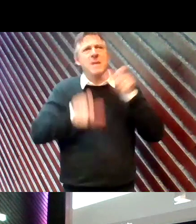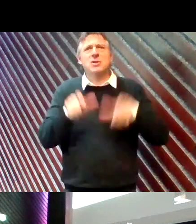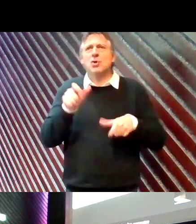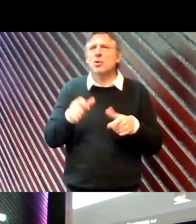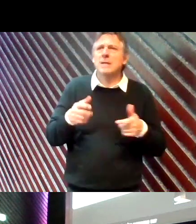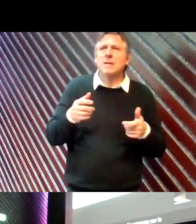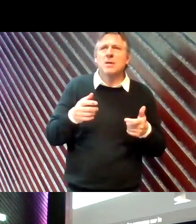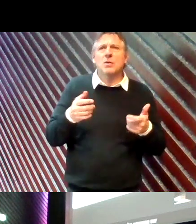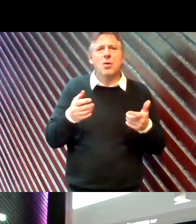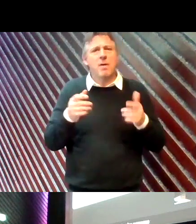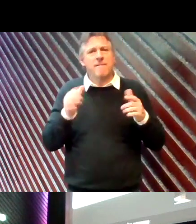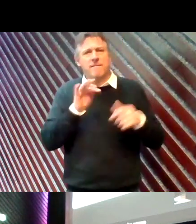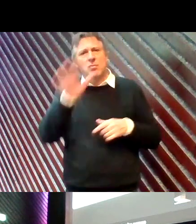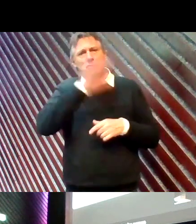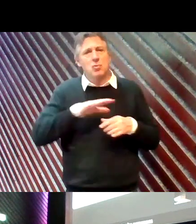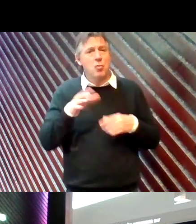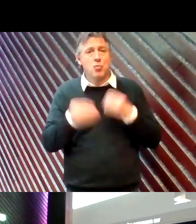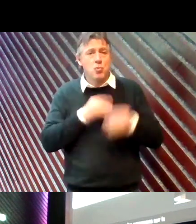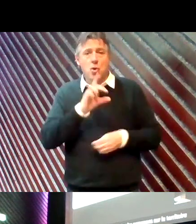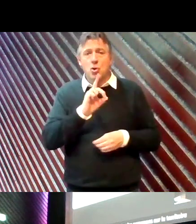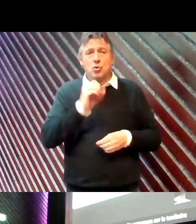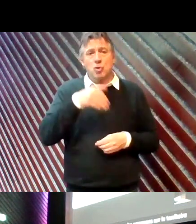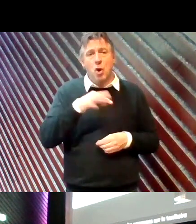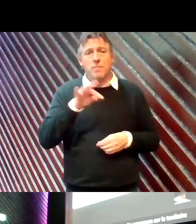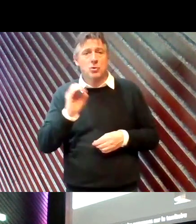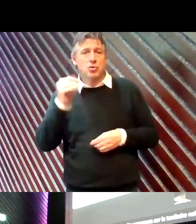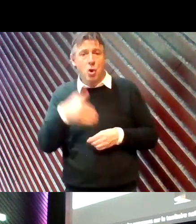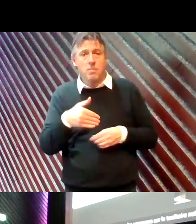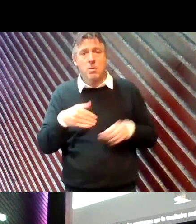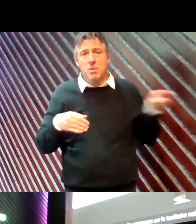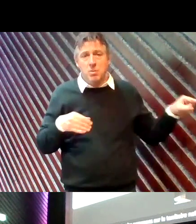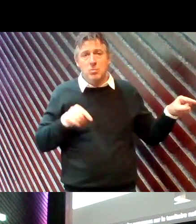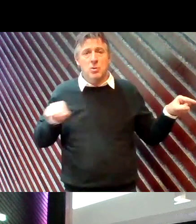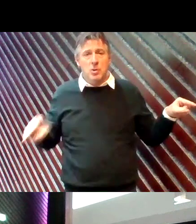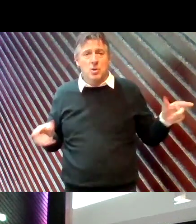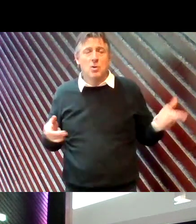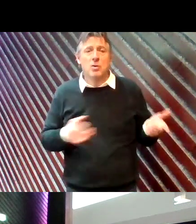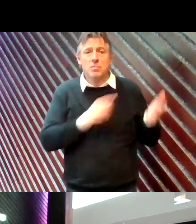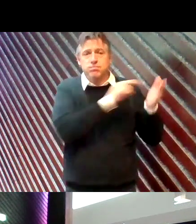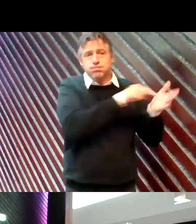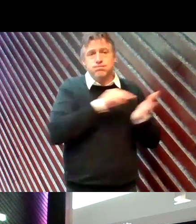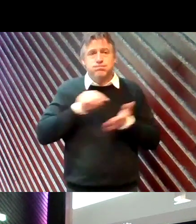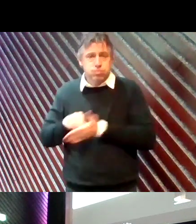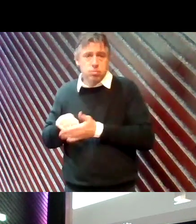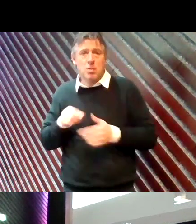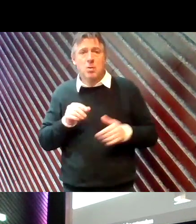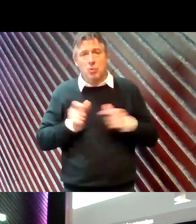que ce soit hexagonal ou outre-marin parce qu'on a aussi des entreprises avec quelqu'un qui sont implantées dans les dom-dames